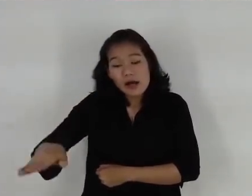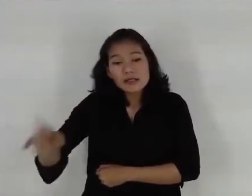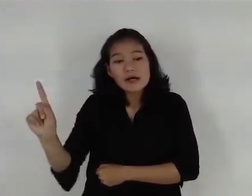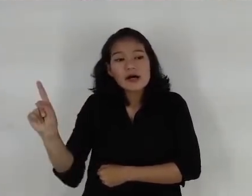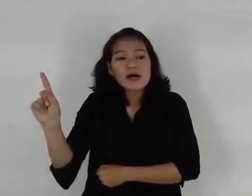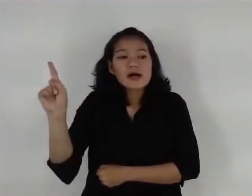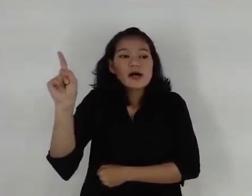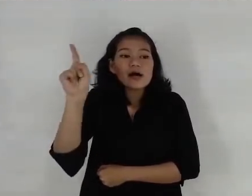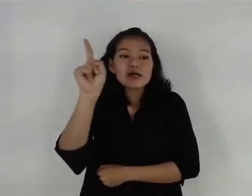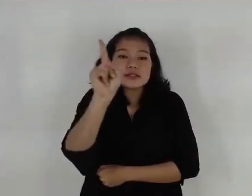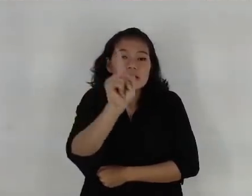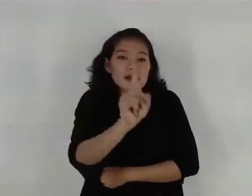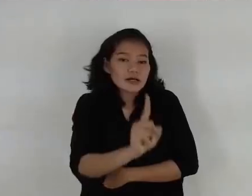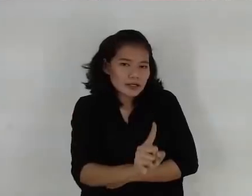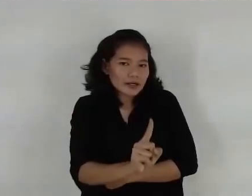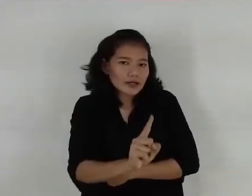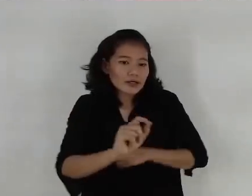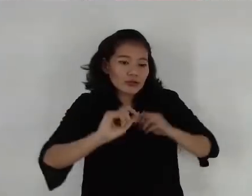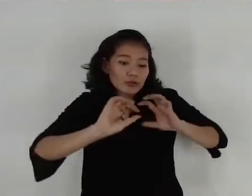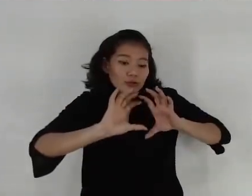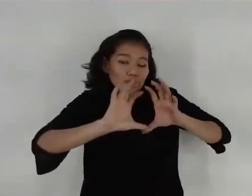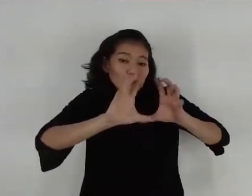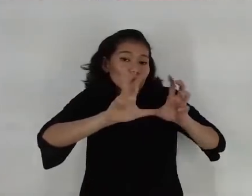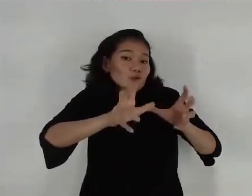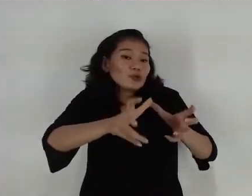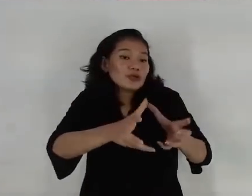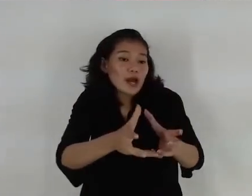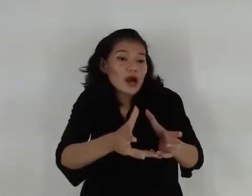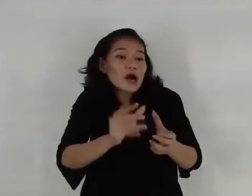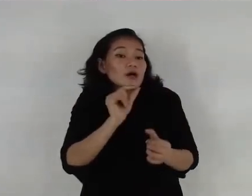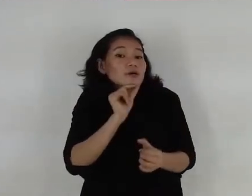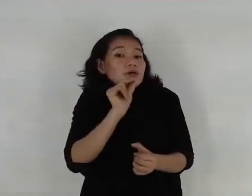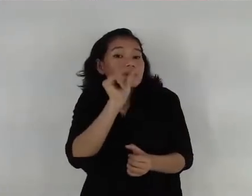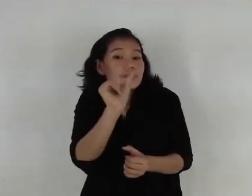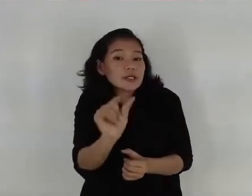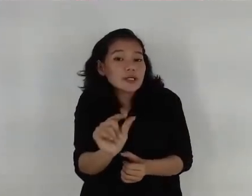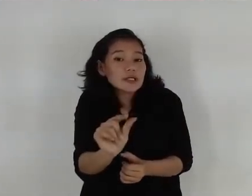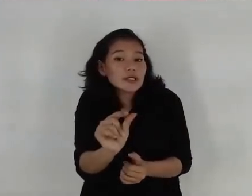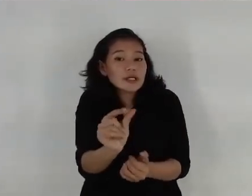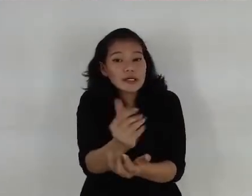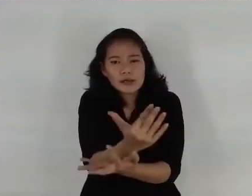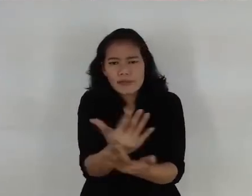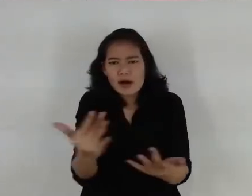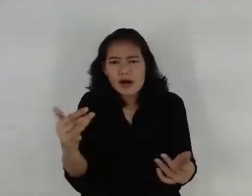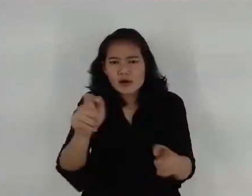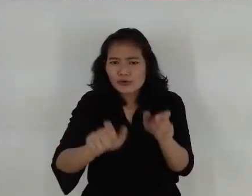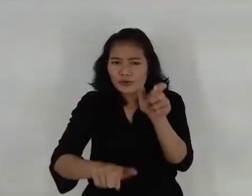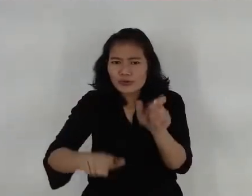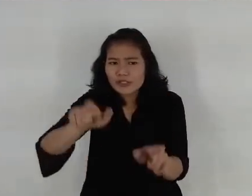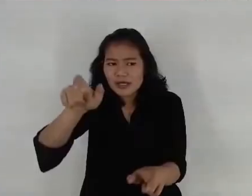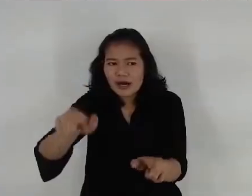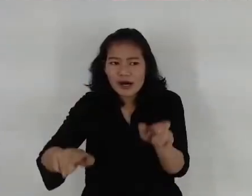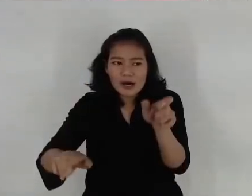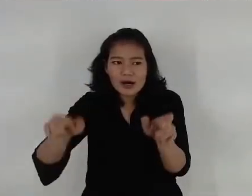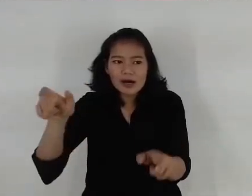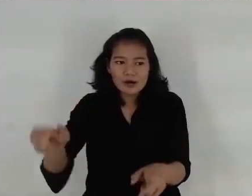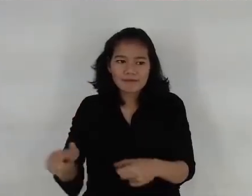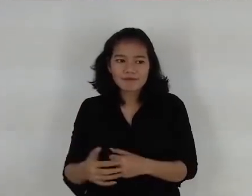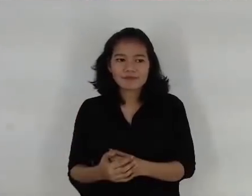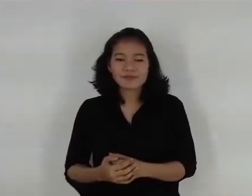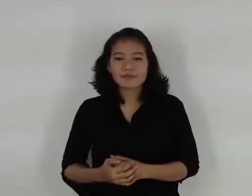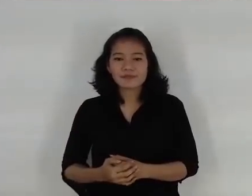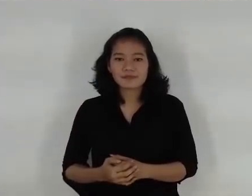yang berhenti kedunia demi manusia